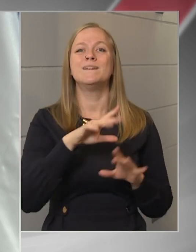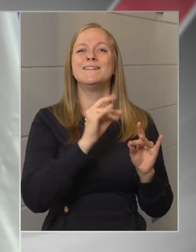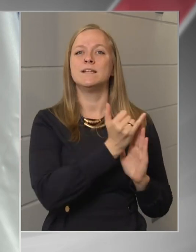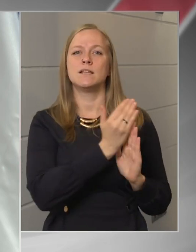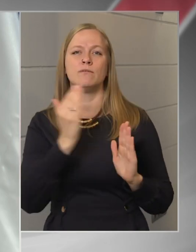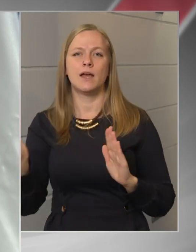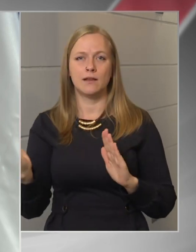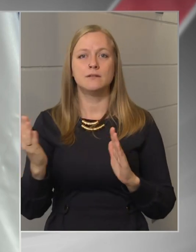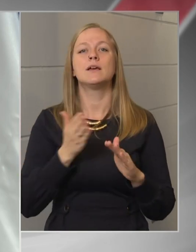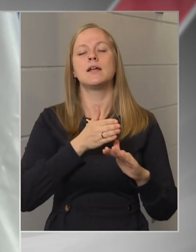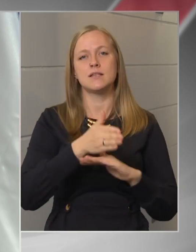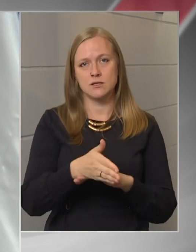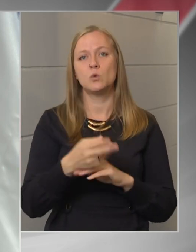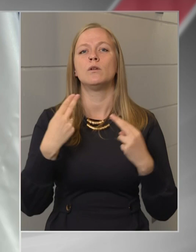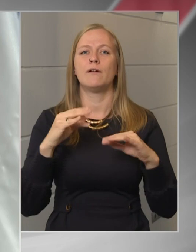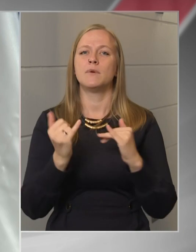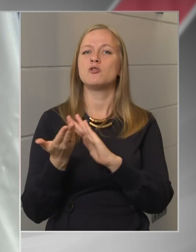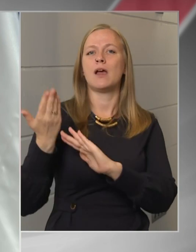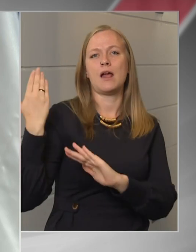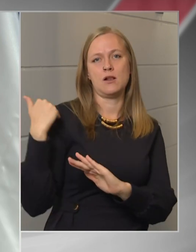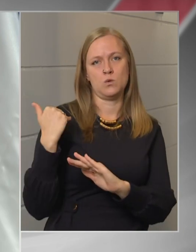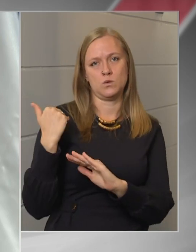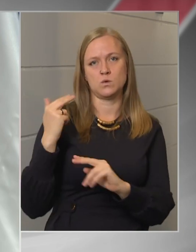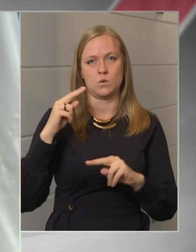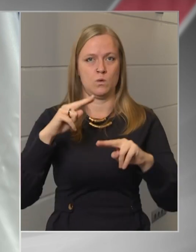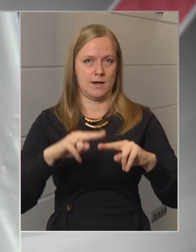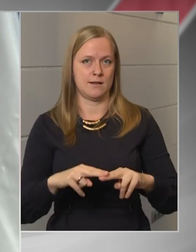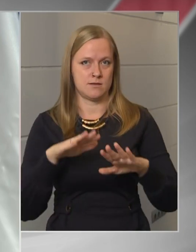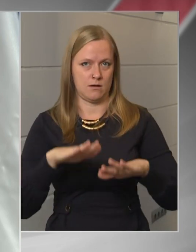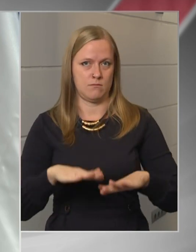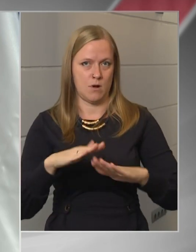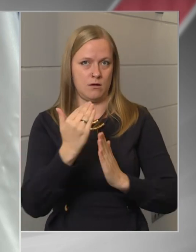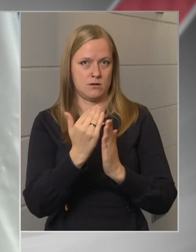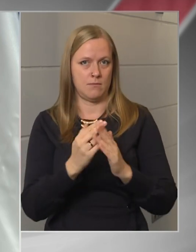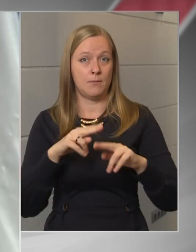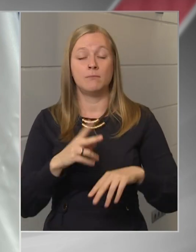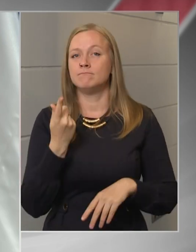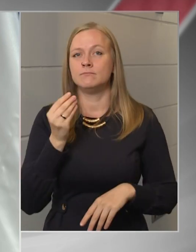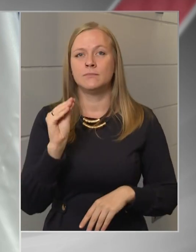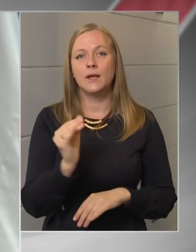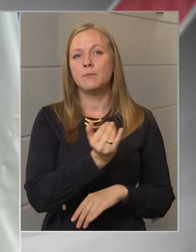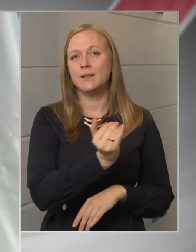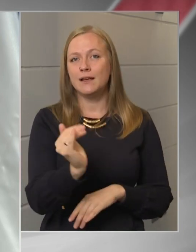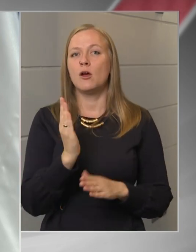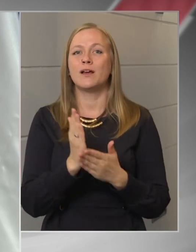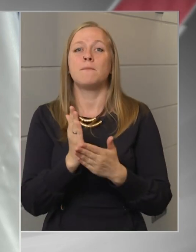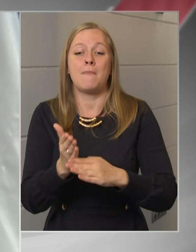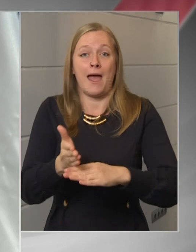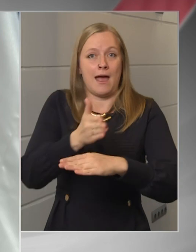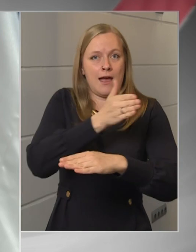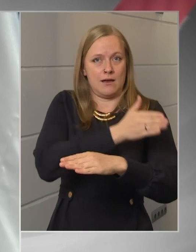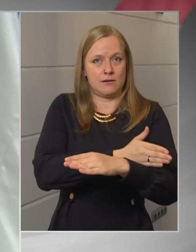korábbi elszámolási rend megmarad. Ez tehát azt jelenti, hogy mindenki számára, aki már